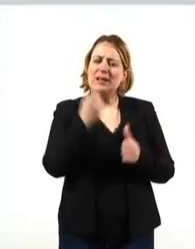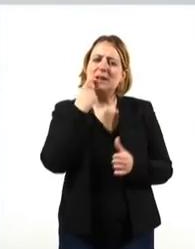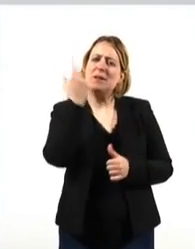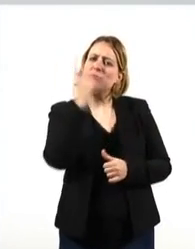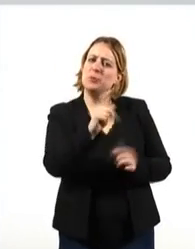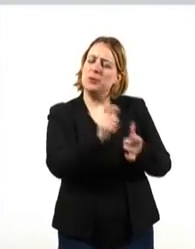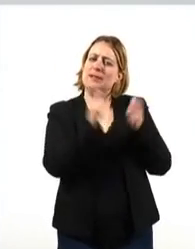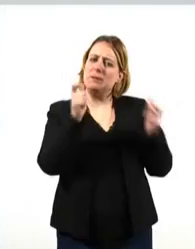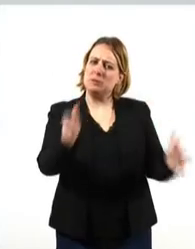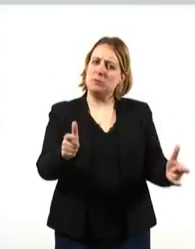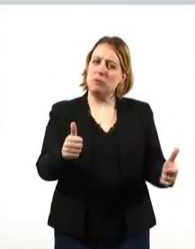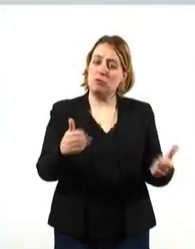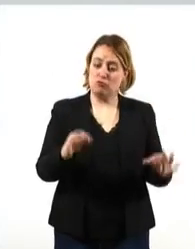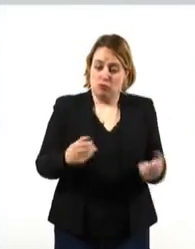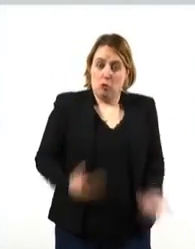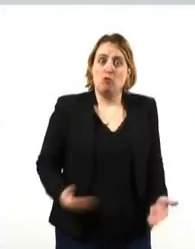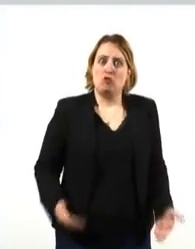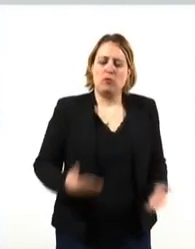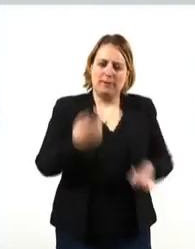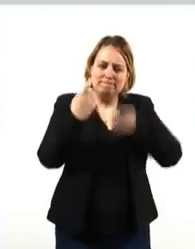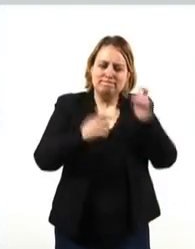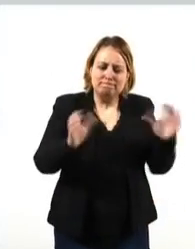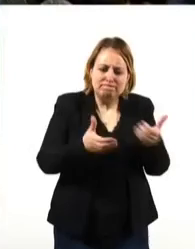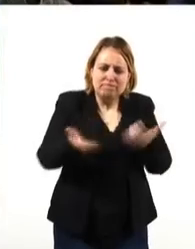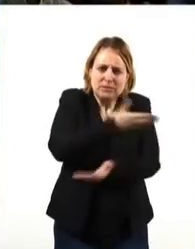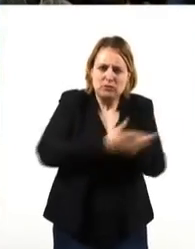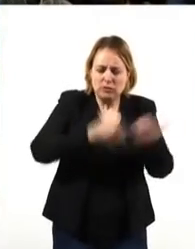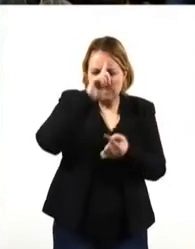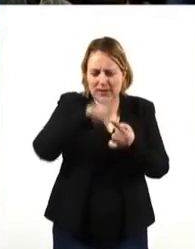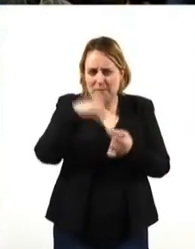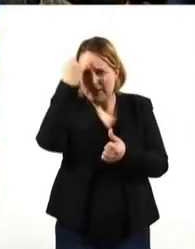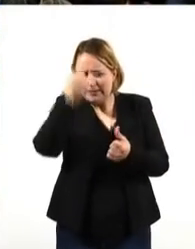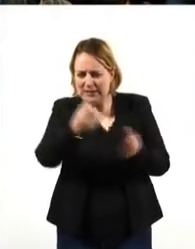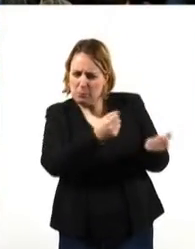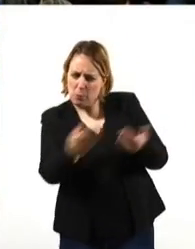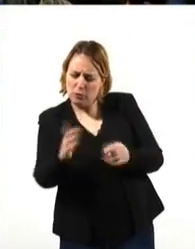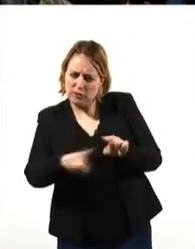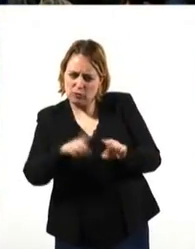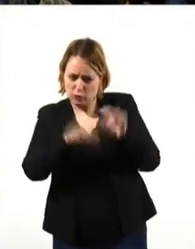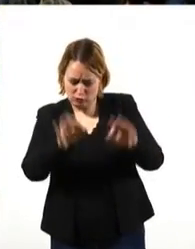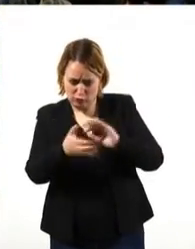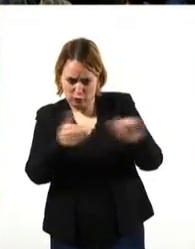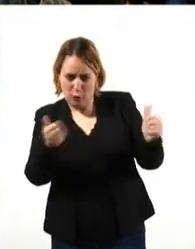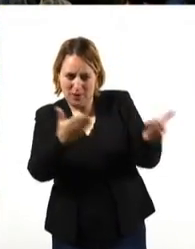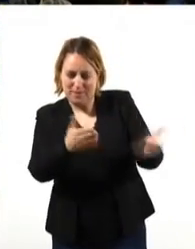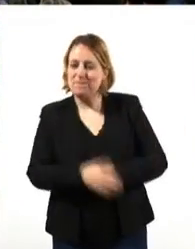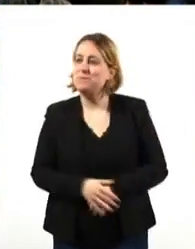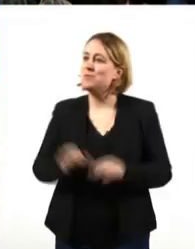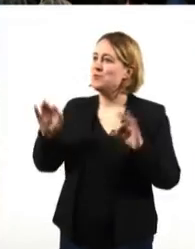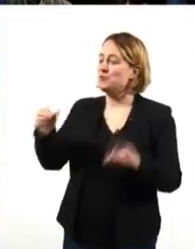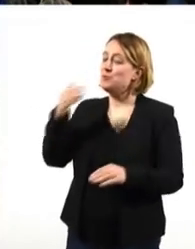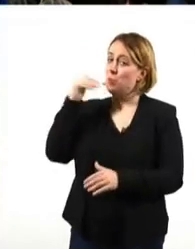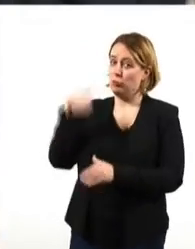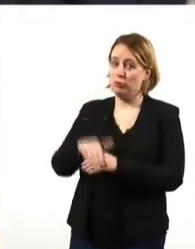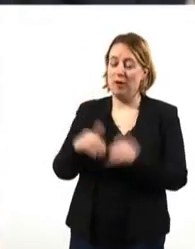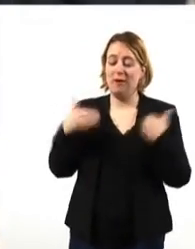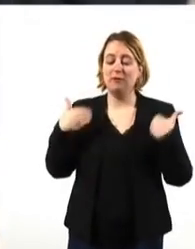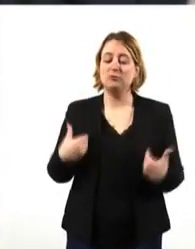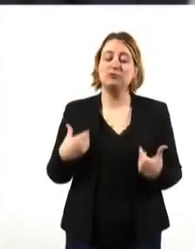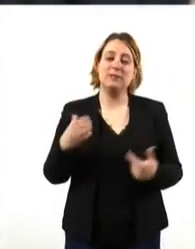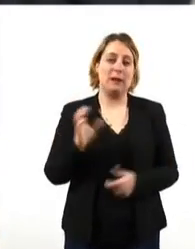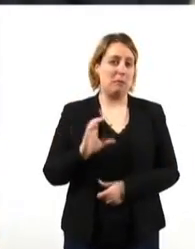ton établissement aujourd'hui à des idées ou à des pistes de propositions. Donc je te laisse la main. Du coup, bonsoir. Je suis